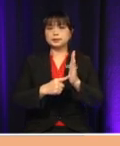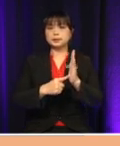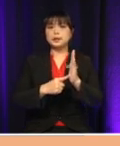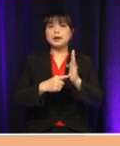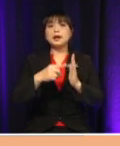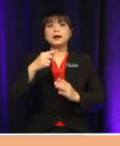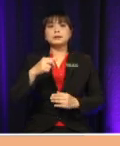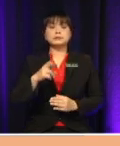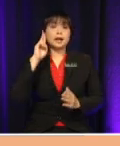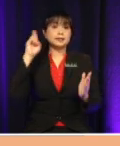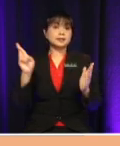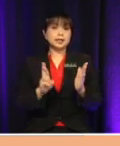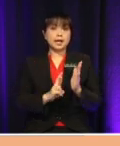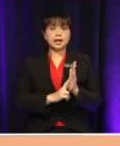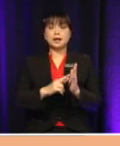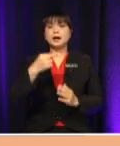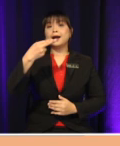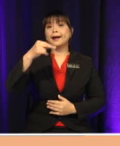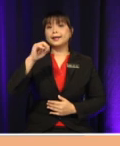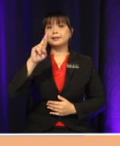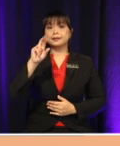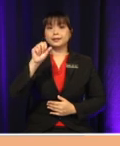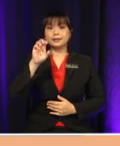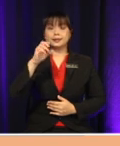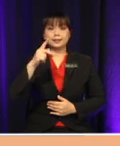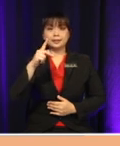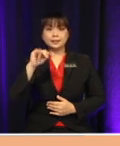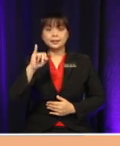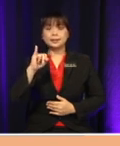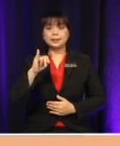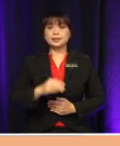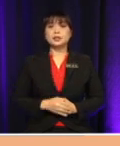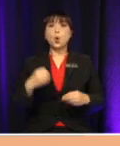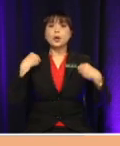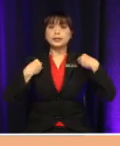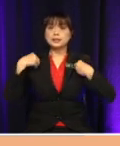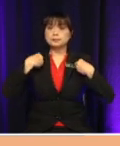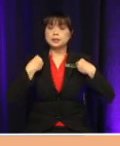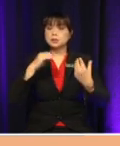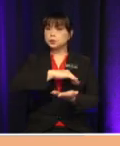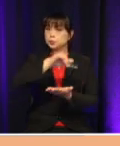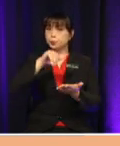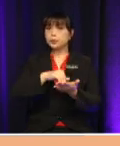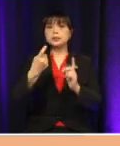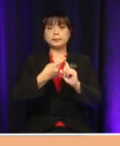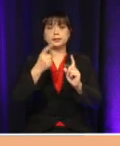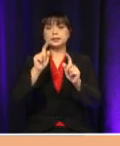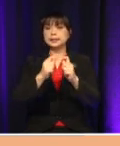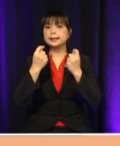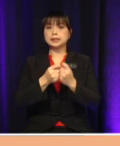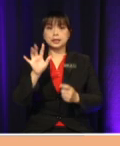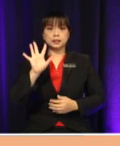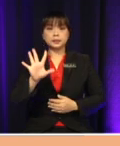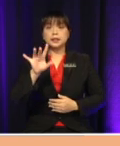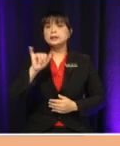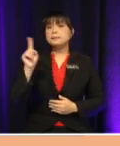oke hierarki organisme Ini semua adalah dari BAB bayi tingkatan 5 Sebenarnya ya Oke yang mereka